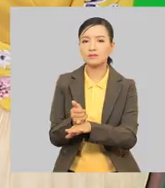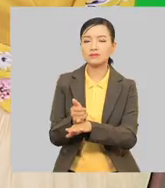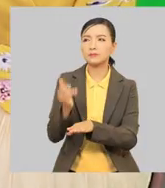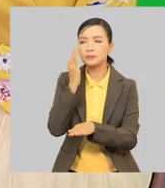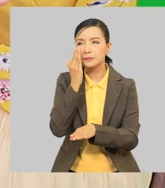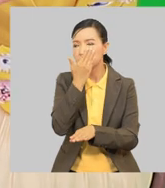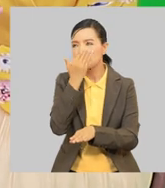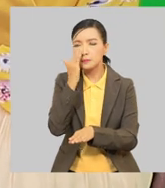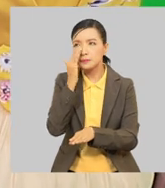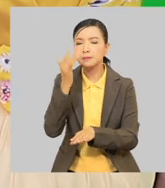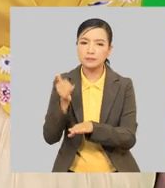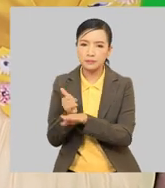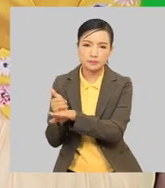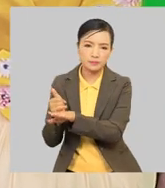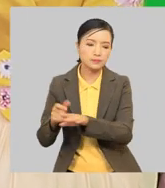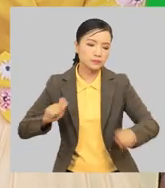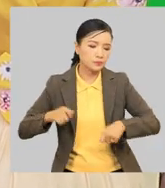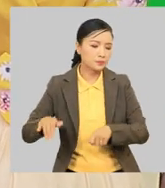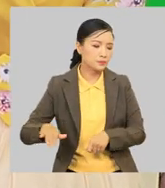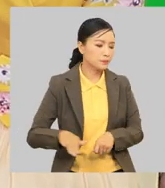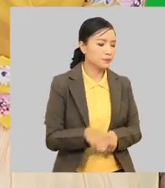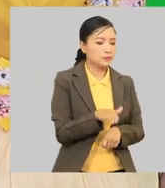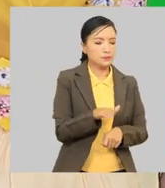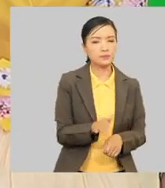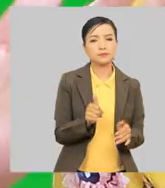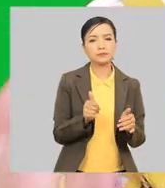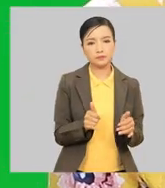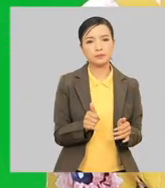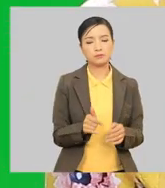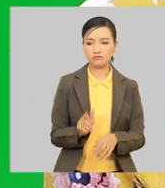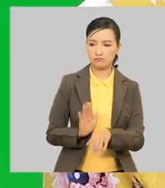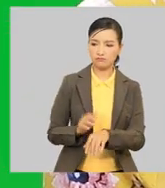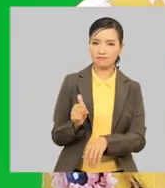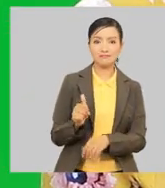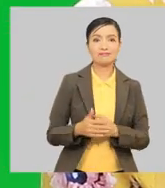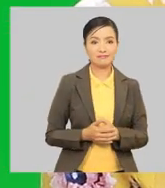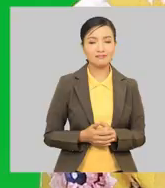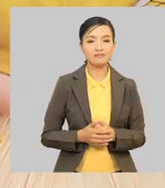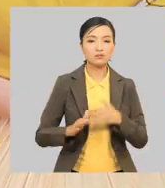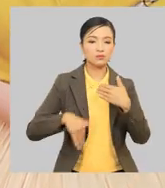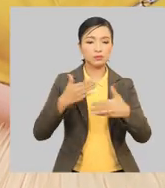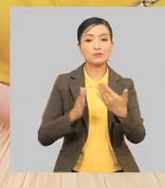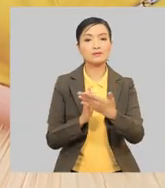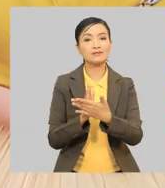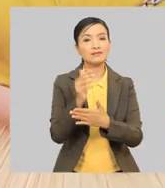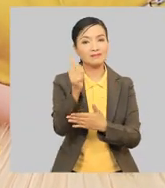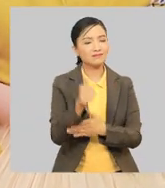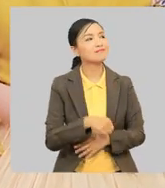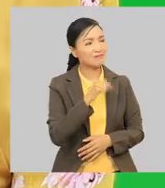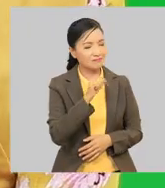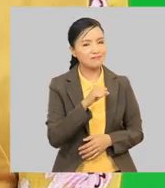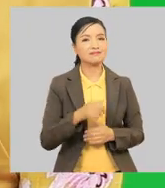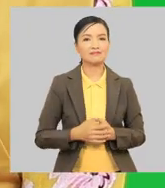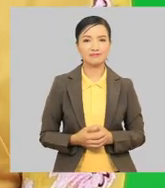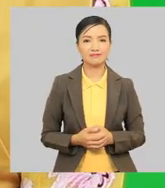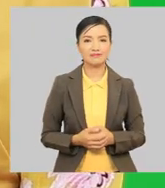เงี้ยผู้ไปไหน ไปเช็ดน้ำตาปาดมาแป๊บนึงแล้วเขาก็ออนสเตจได้ต่อไปก็เขาเก่งนะ แต่ว่าสุดท้ายก็ผ่านมาได้ด้วยดีอย่างนี้ ใ